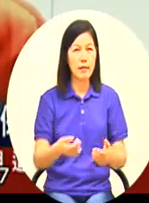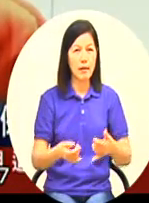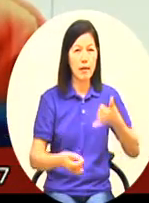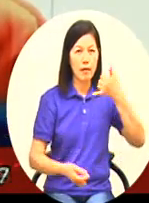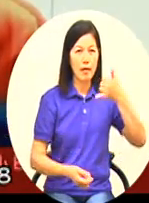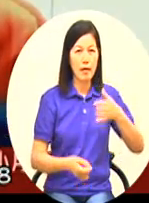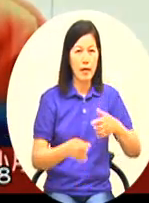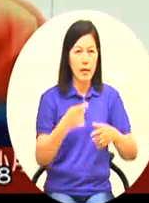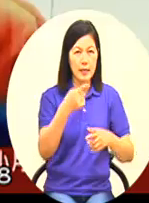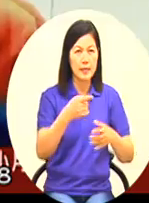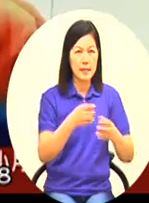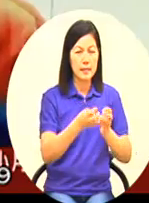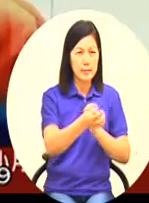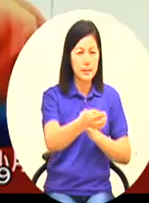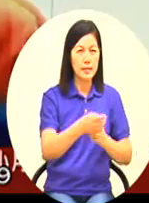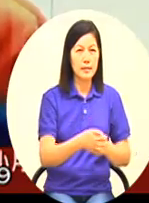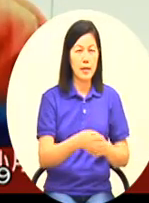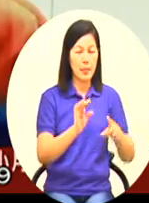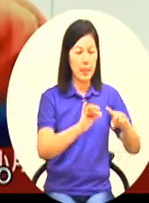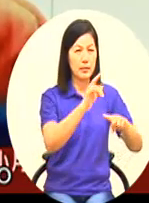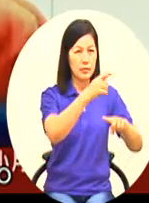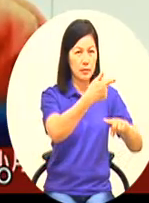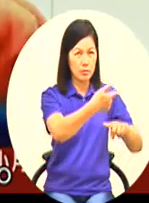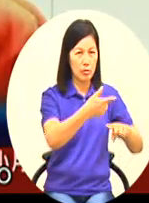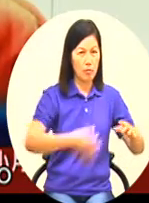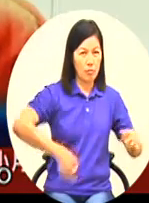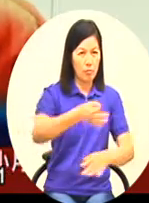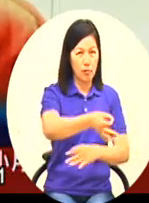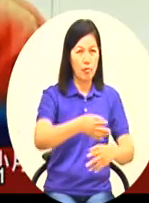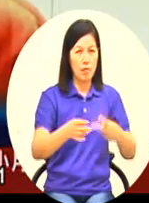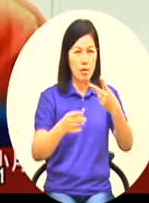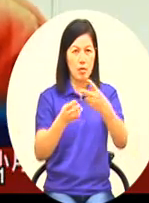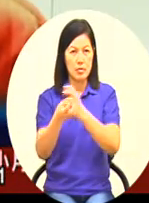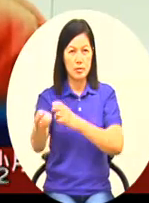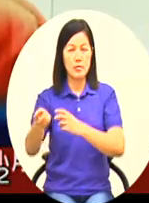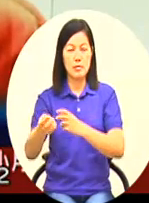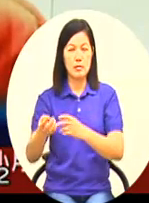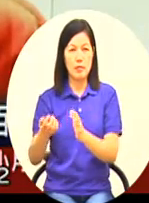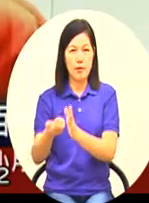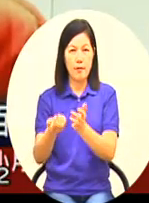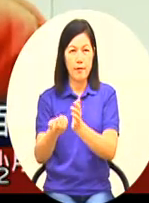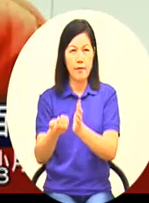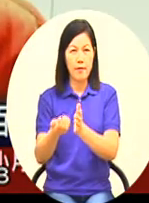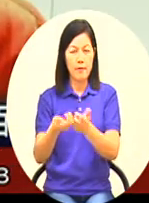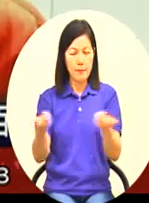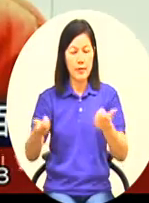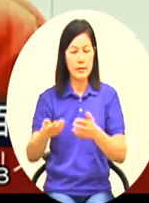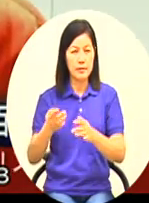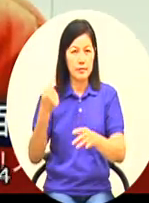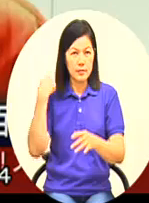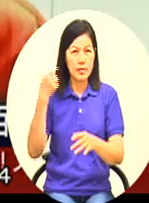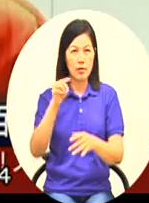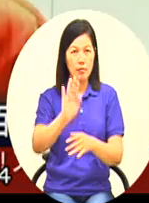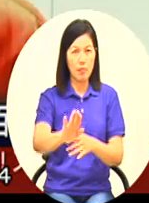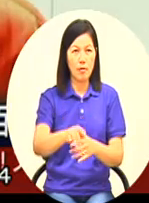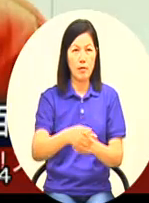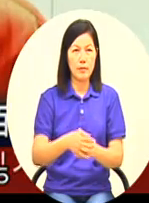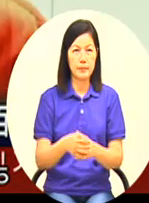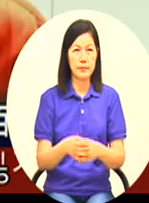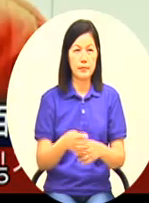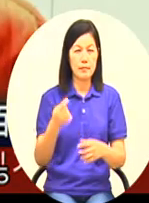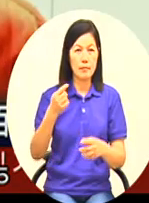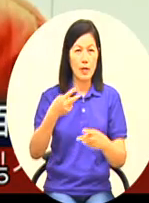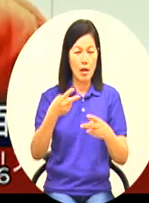是6%啊，6%，二线是分前后，前面是4%，二线后